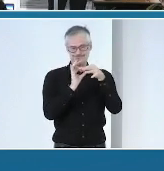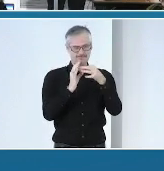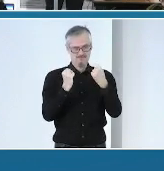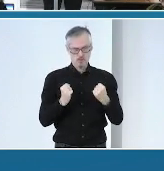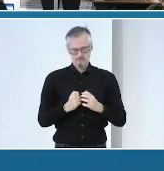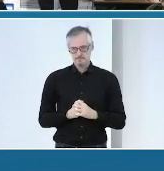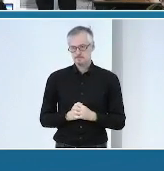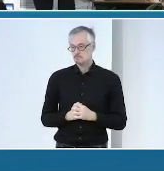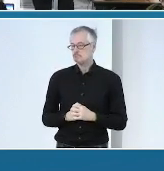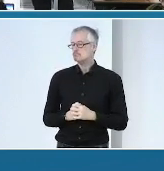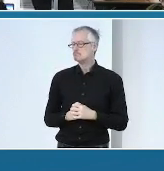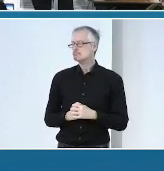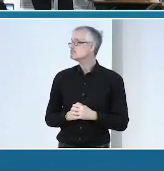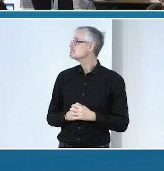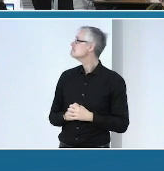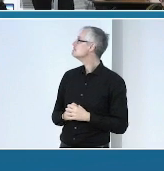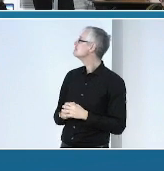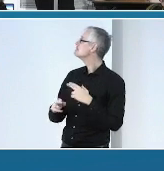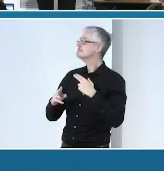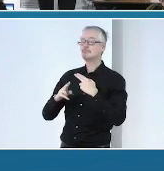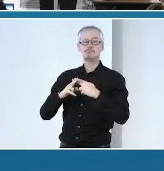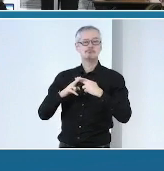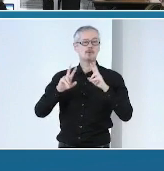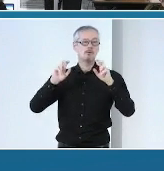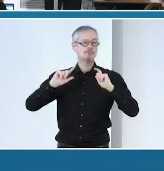Et c'est ce que j'ai appelé le mode hors ligne.